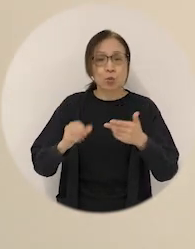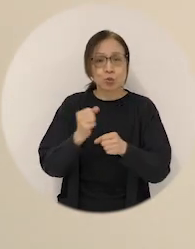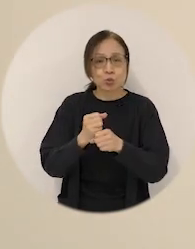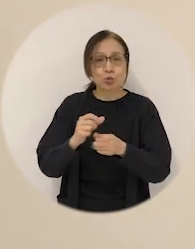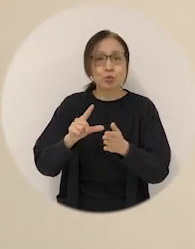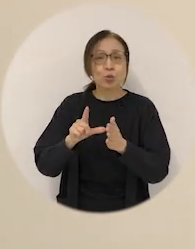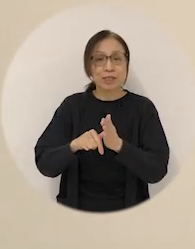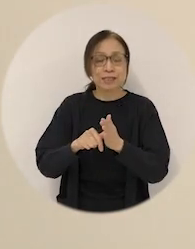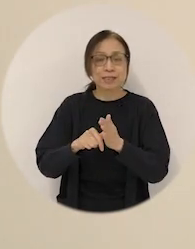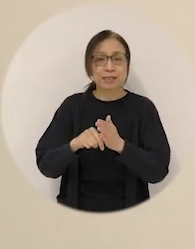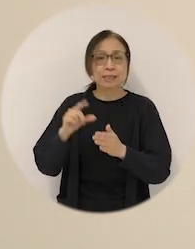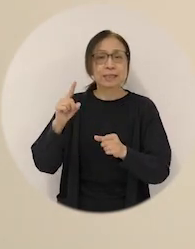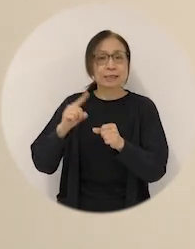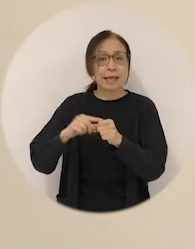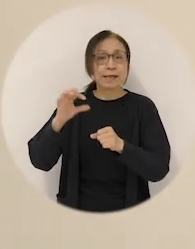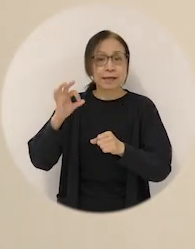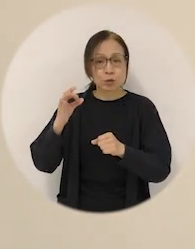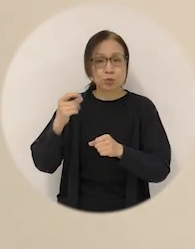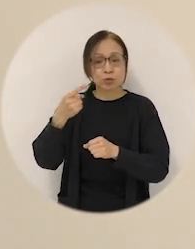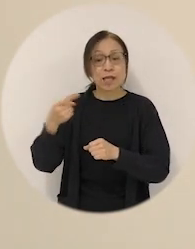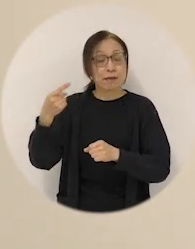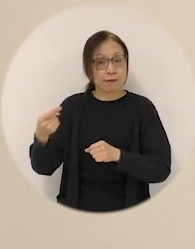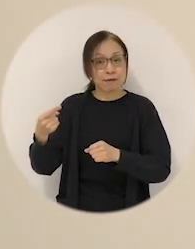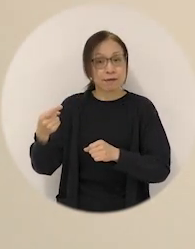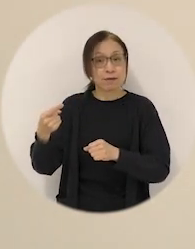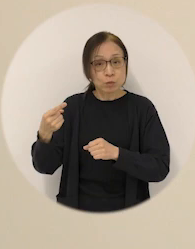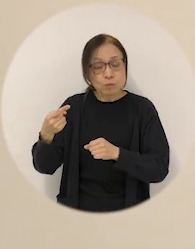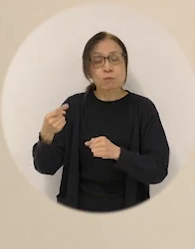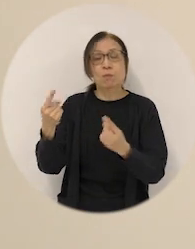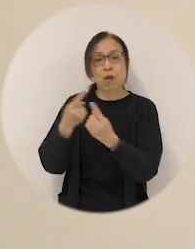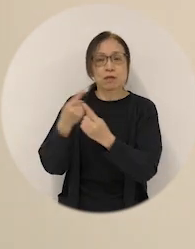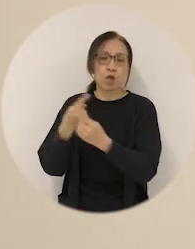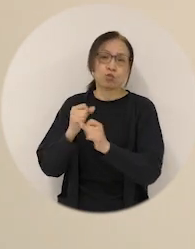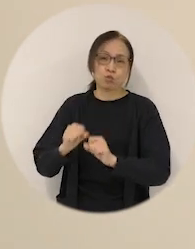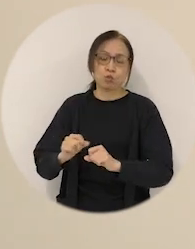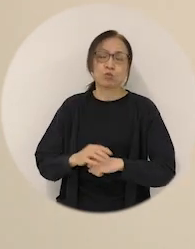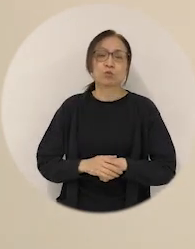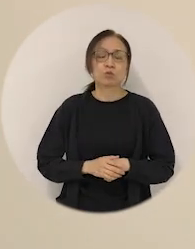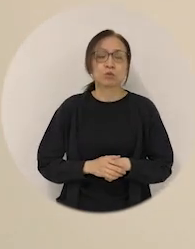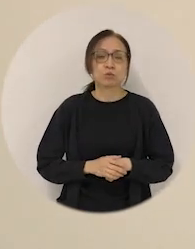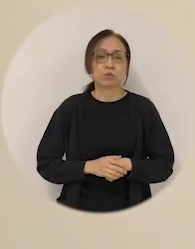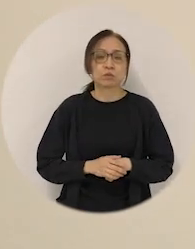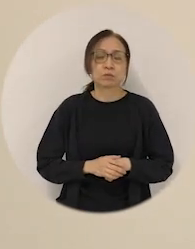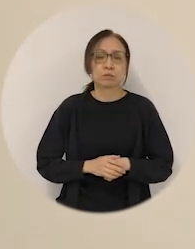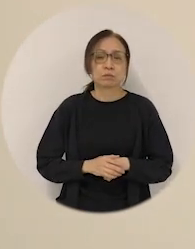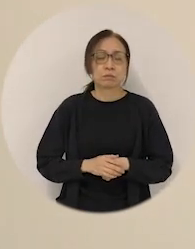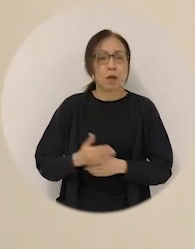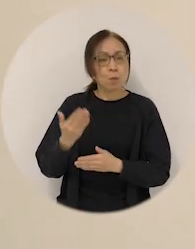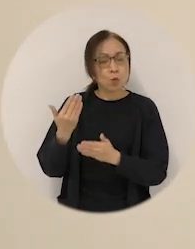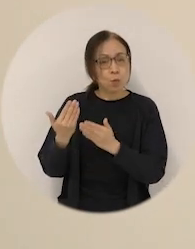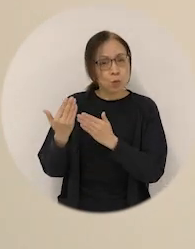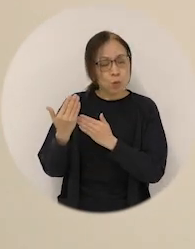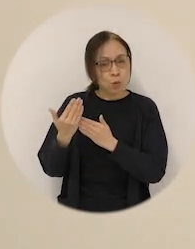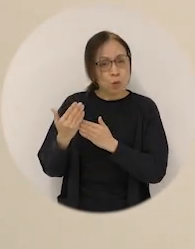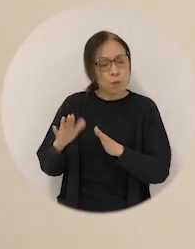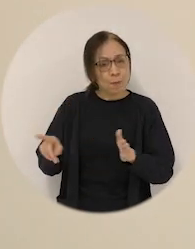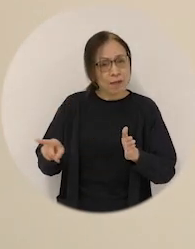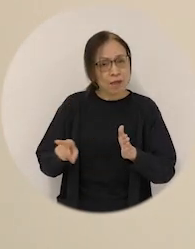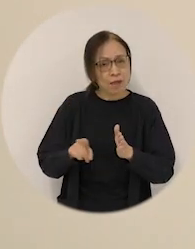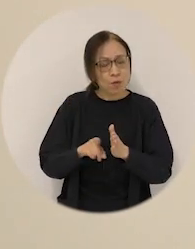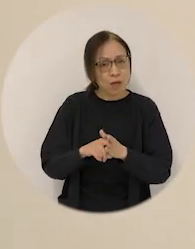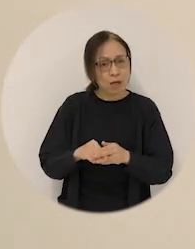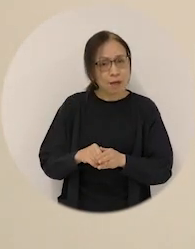1000円ということで、改定させていただくんですけど、もともとこれまで、以前その売店とか